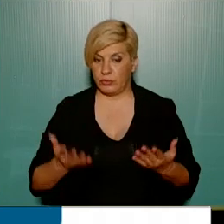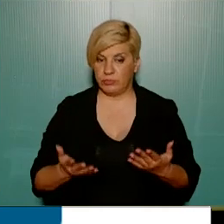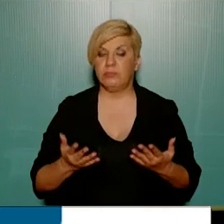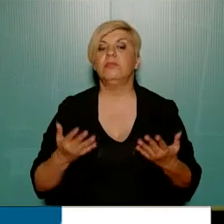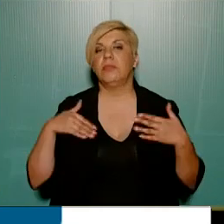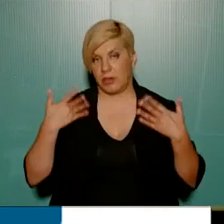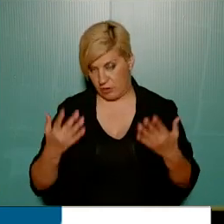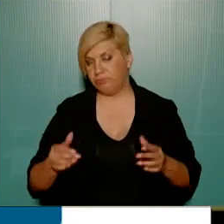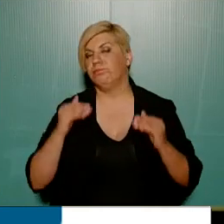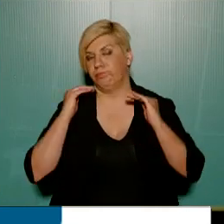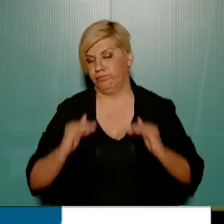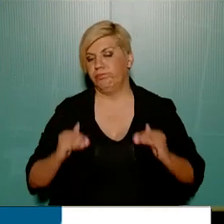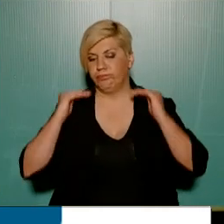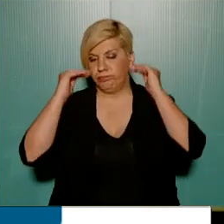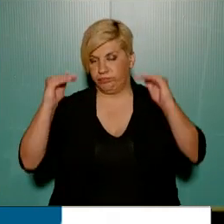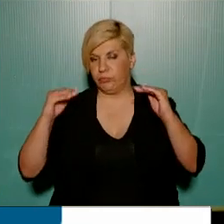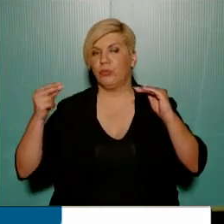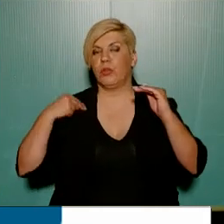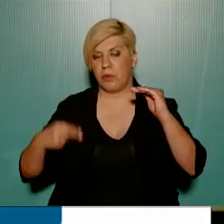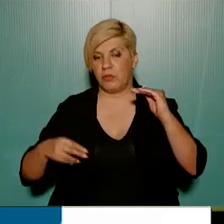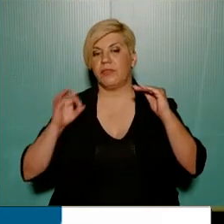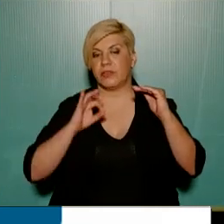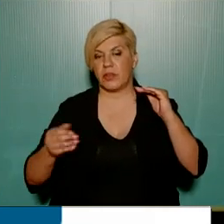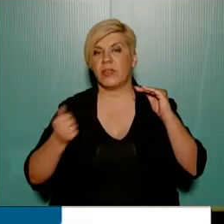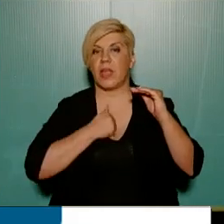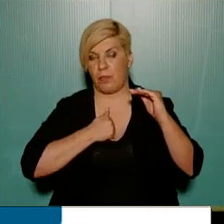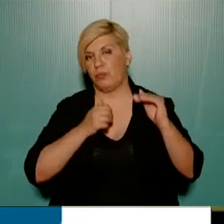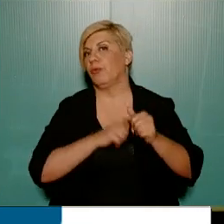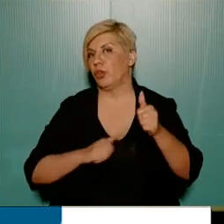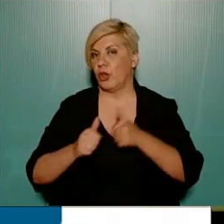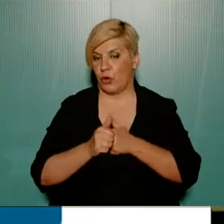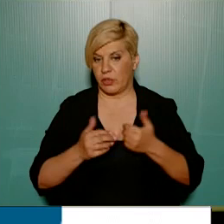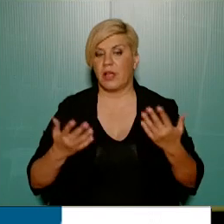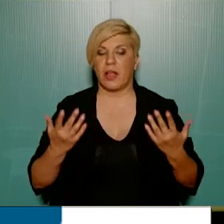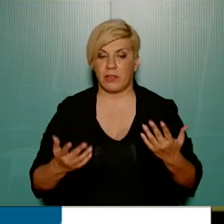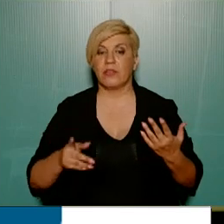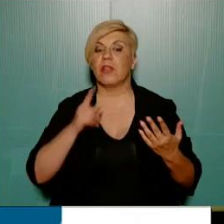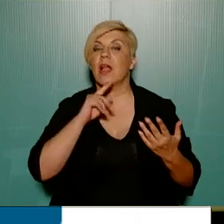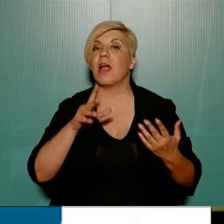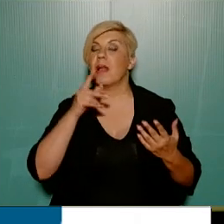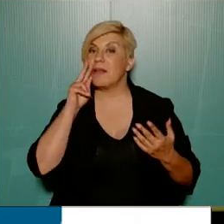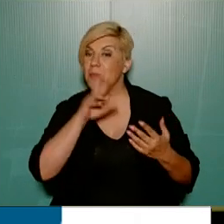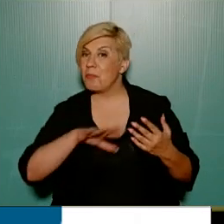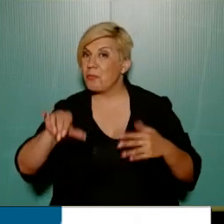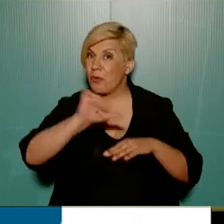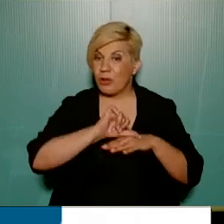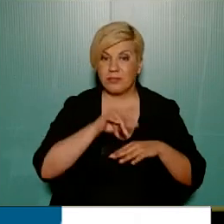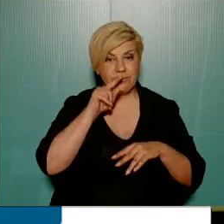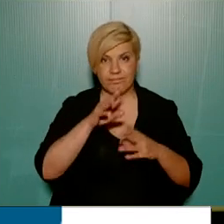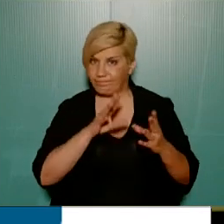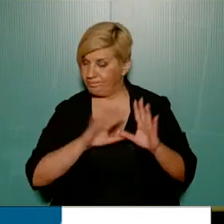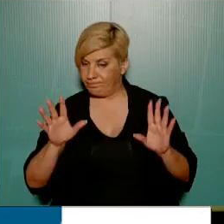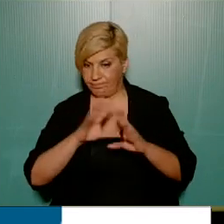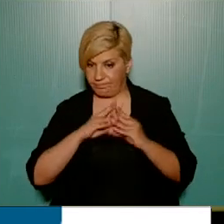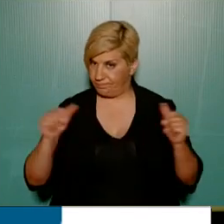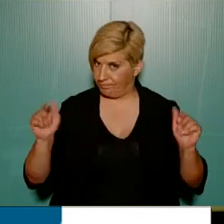ήταν και είναι ψηλά στην ατζέντα του Δημάρχου και βέβαια είναι και δική μου προτεραιότητα, καθώς στα μάτια των πολιτών η πόλη έμοιαζε να είχε αφαιθεί στην